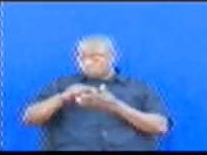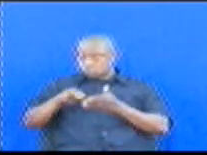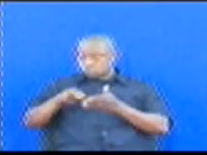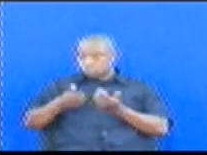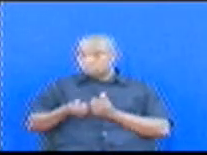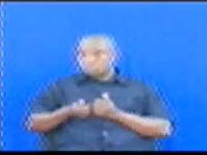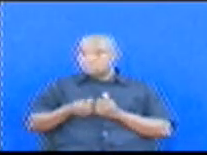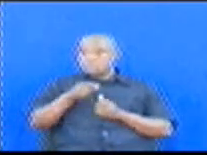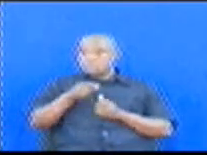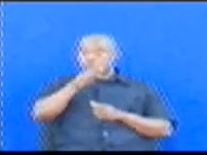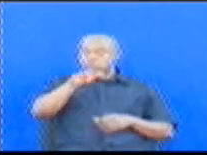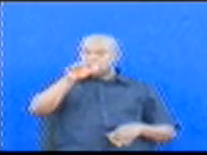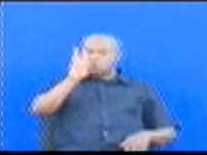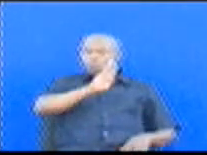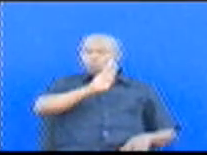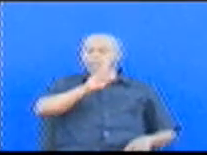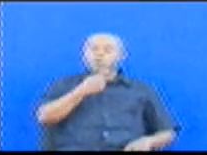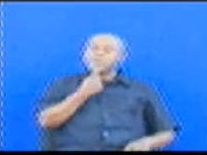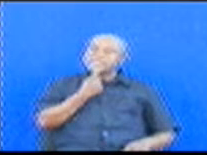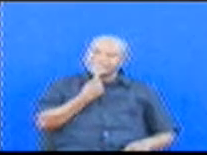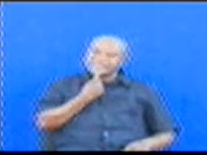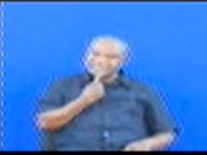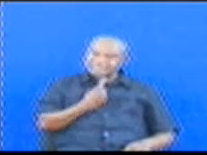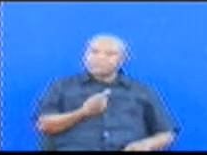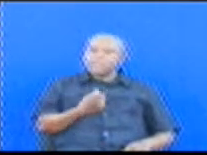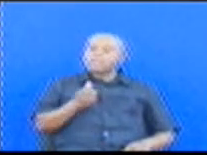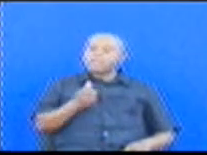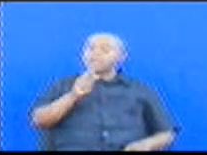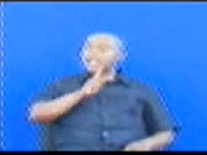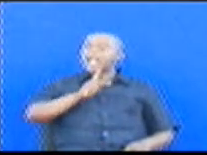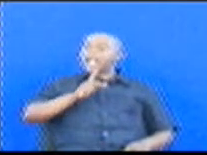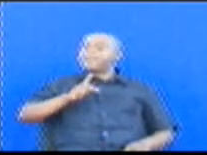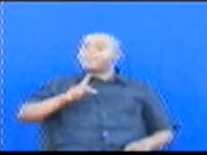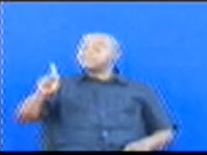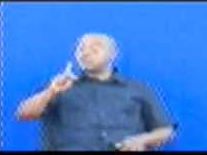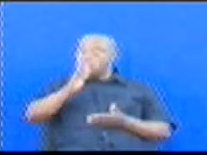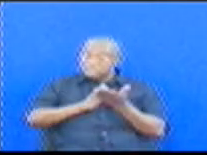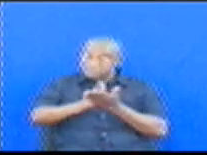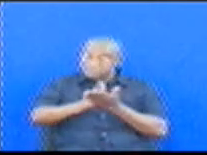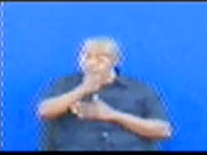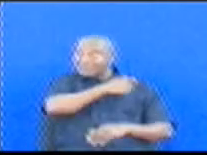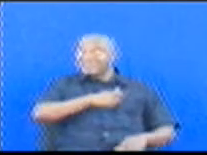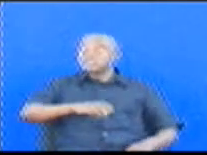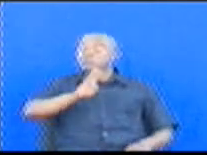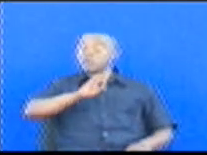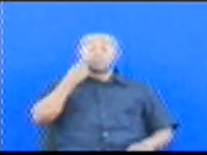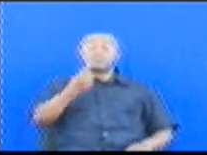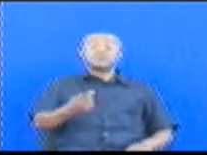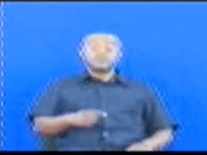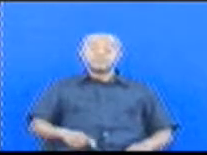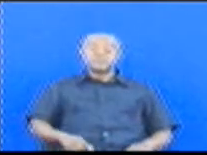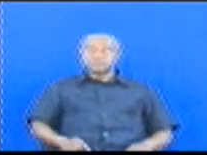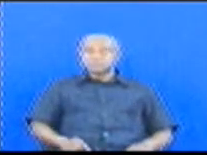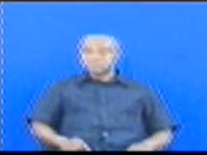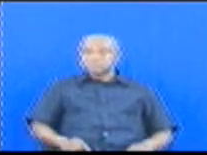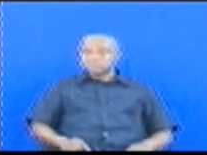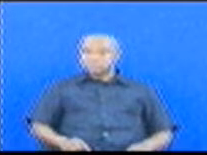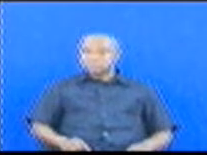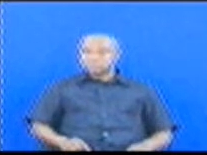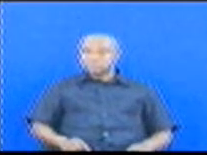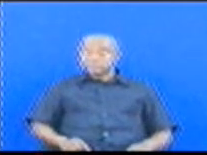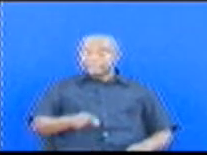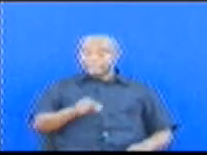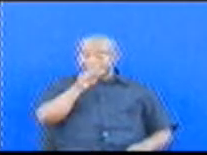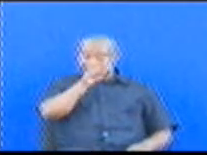kuna mahali hapo panaposema commissioners watakuwa approved by the president. Okay. Kuna mahali. Mheshimiwa Naibu Speaker. Maana